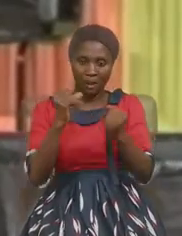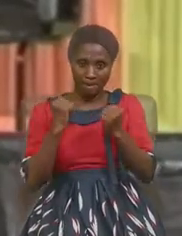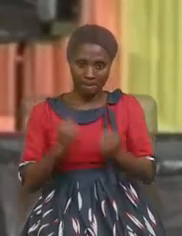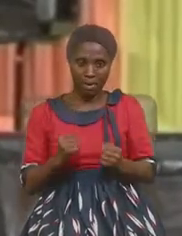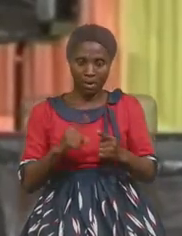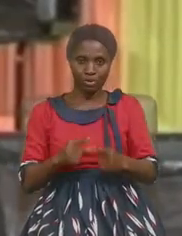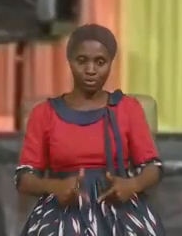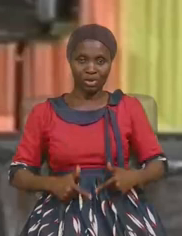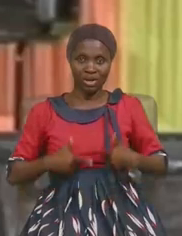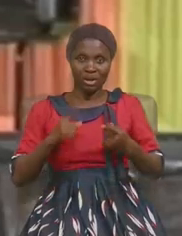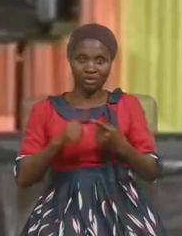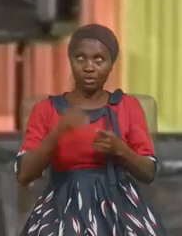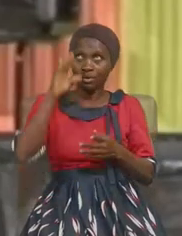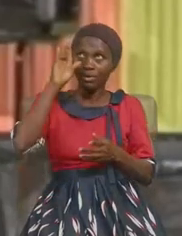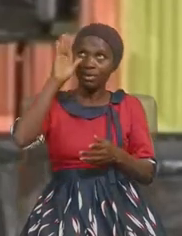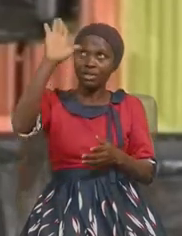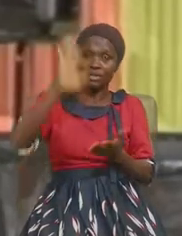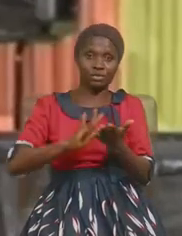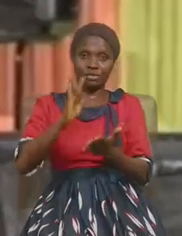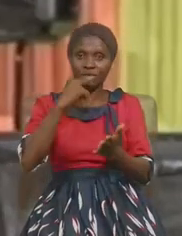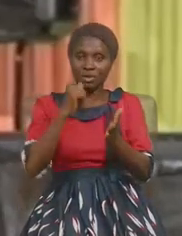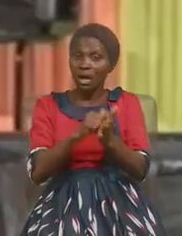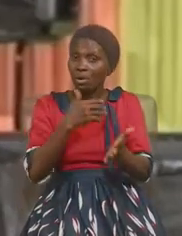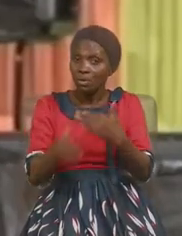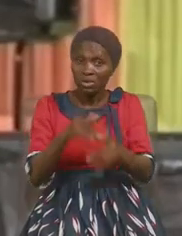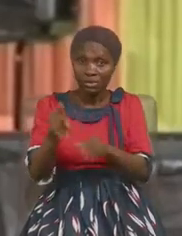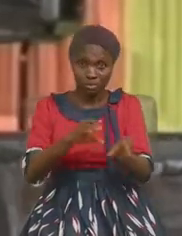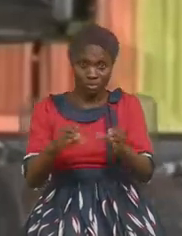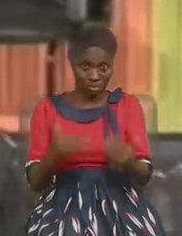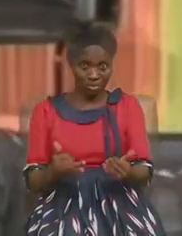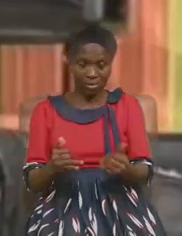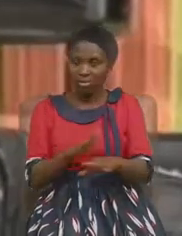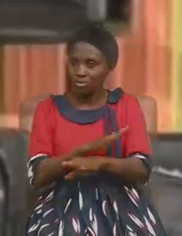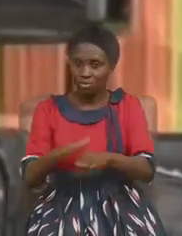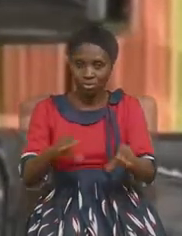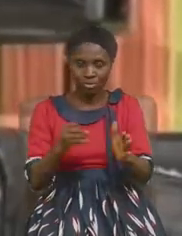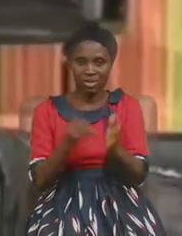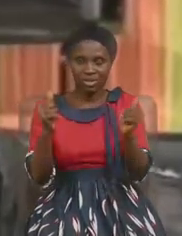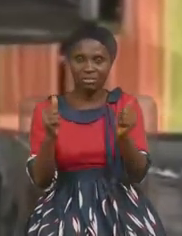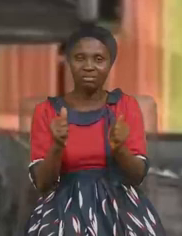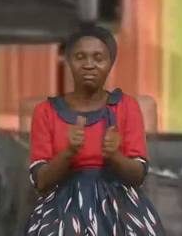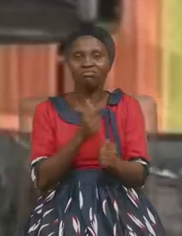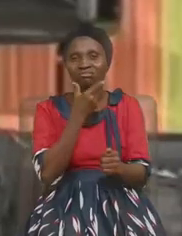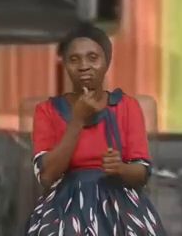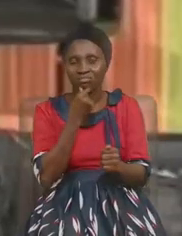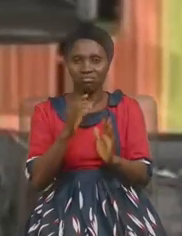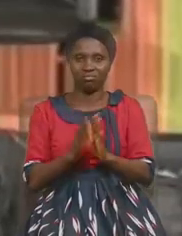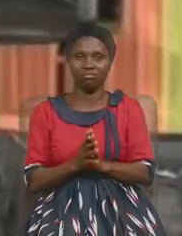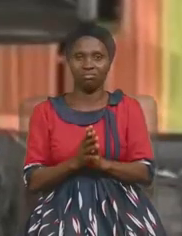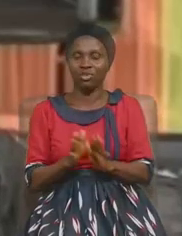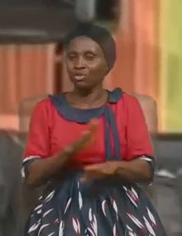sa gloire, il dit tout ce que vous faites, ne le faites pas de façon superficielle, ne le faites